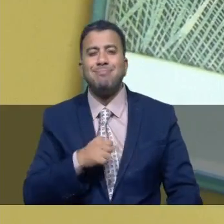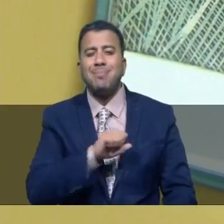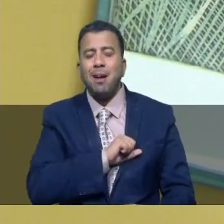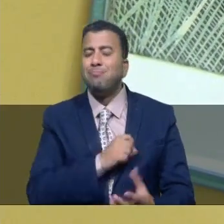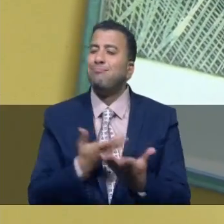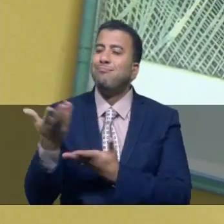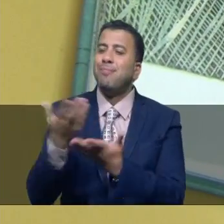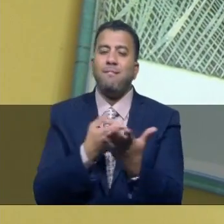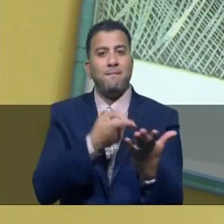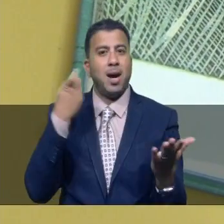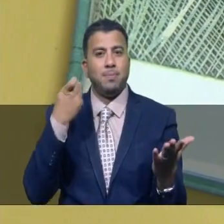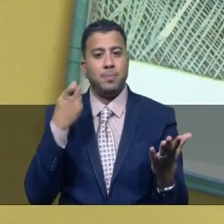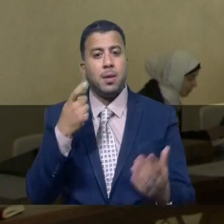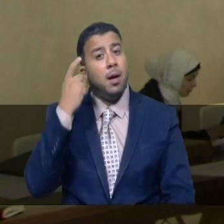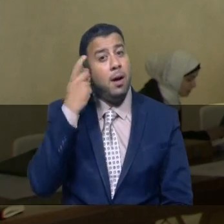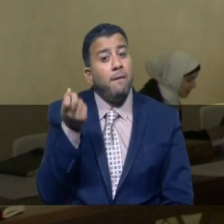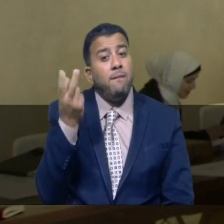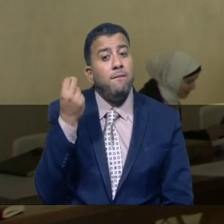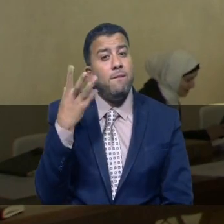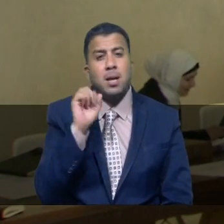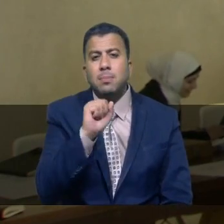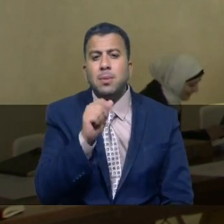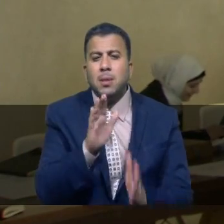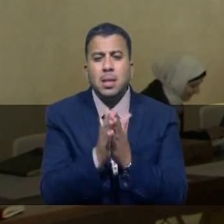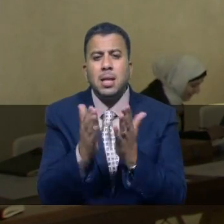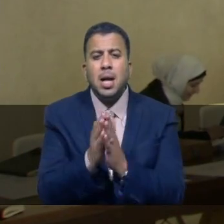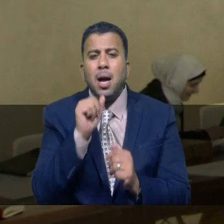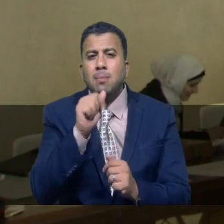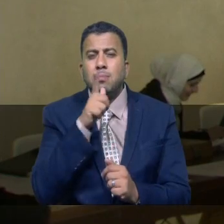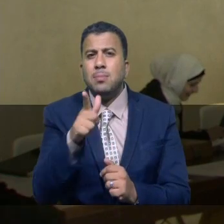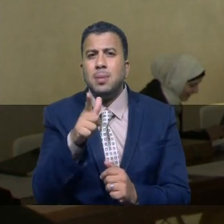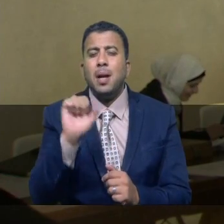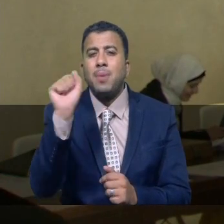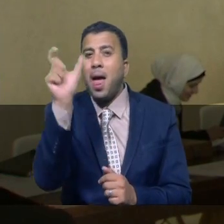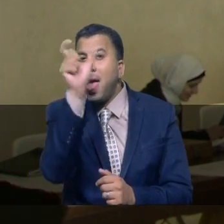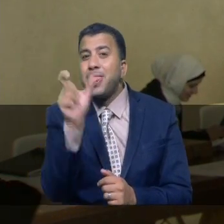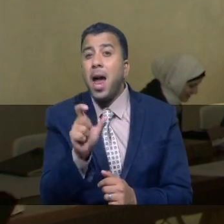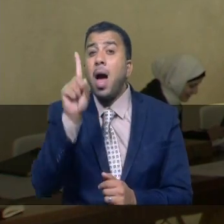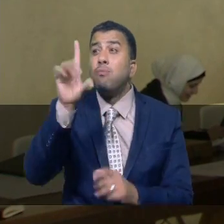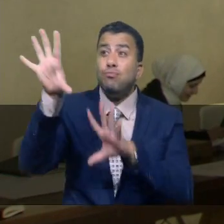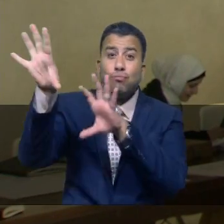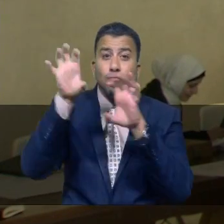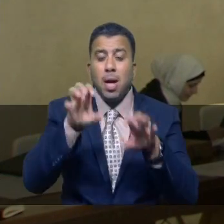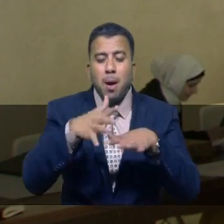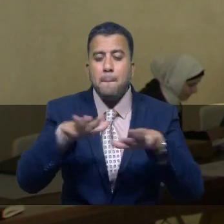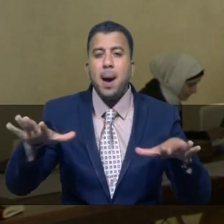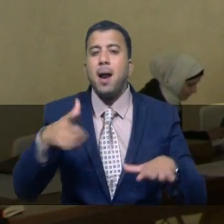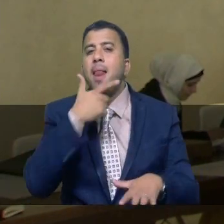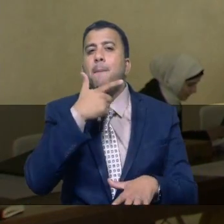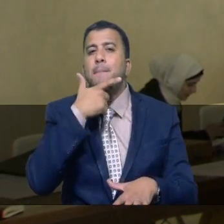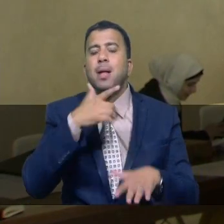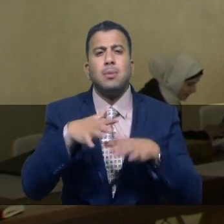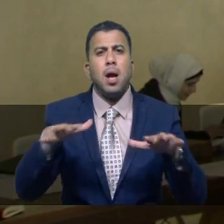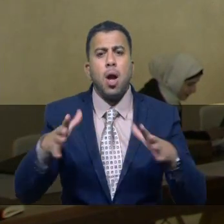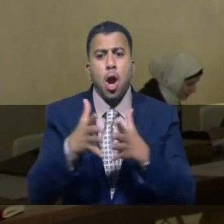الآخرين. أتت فكرة الكتب الصامتة من جزيرة لامبيدوسا الإيطالية الواقعة في البحر الأبيض المتوسط،